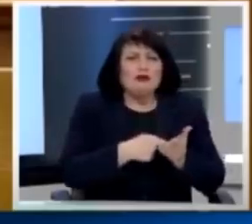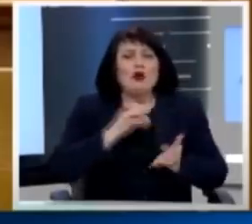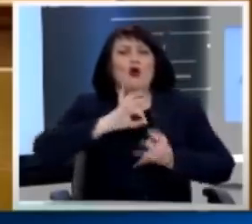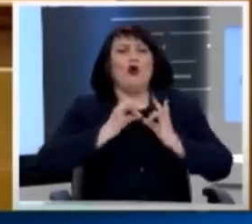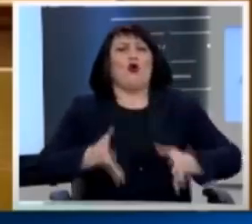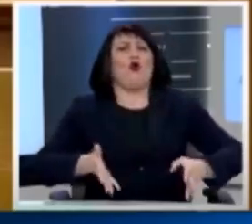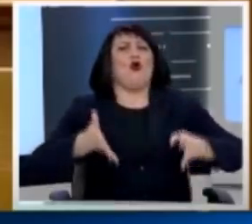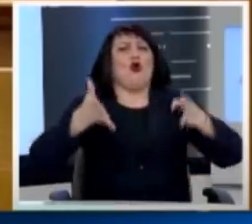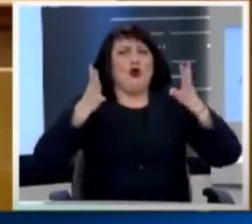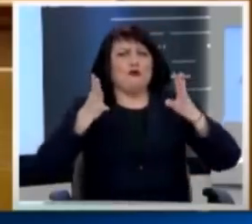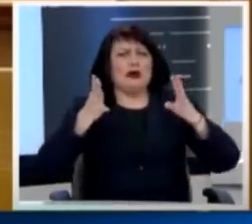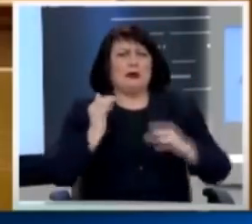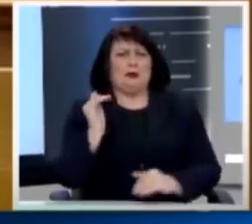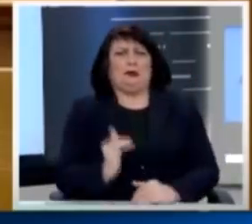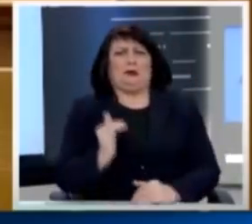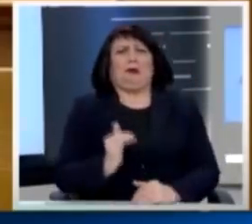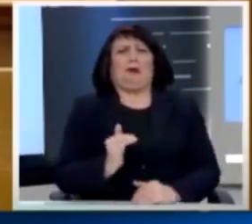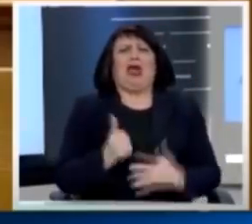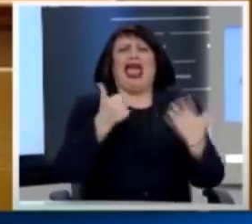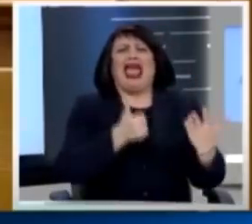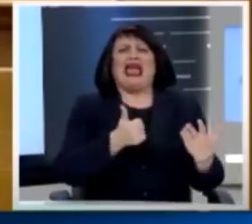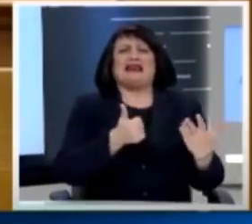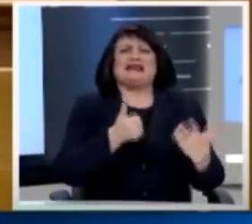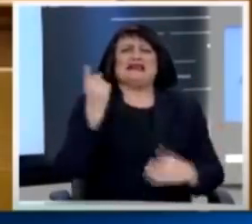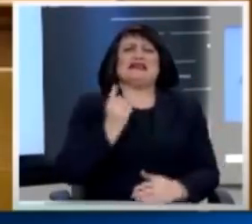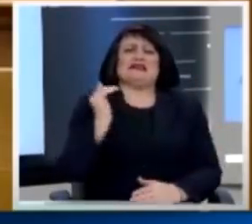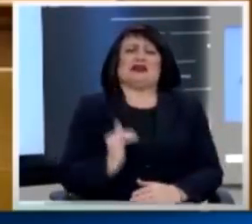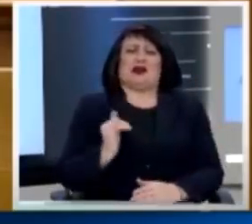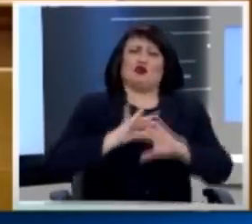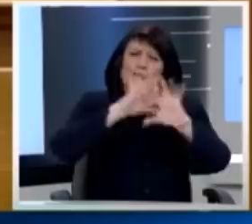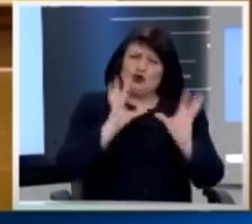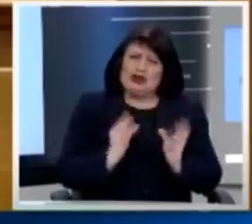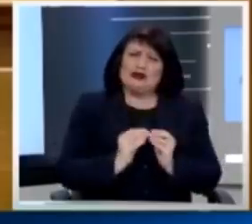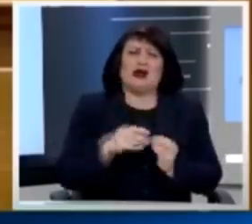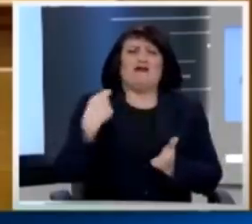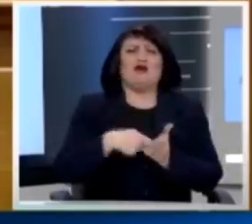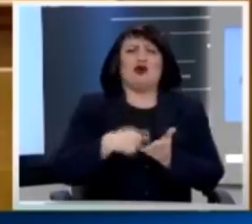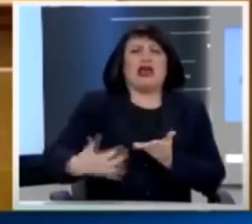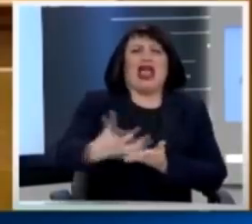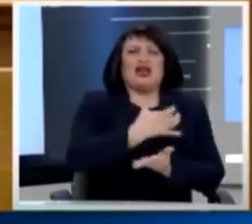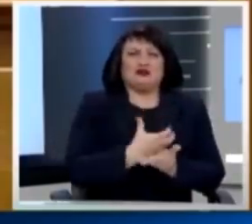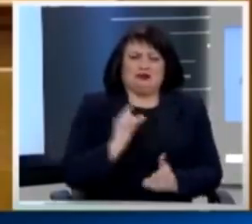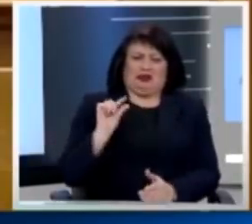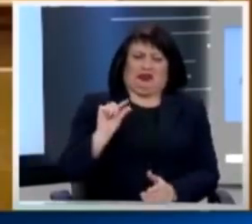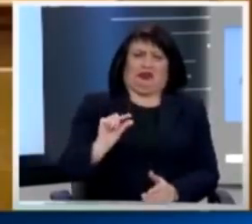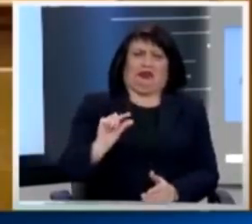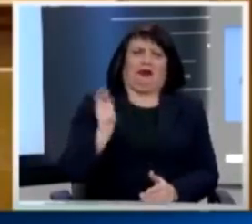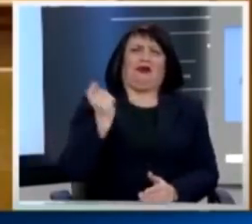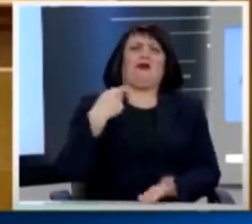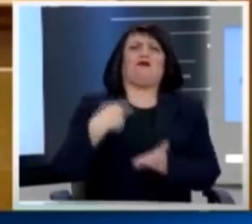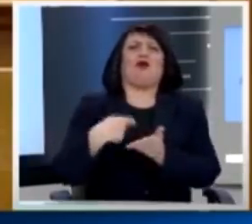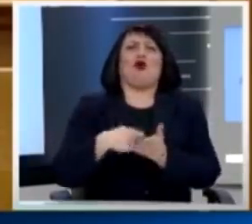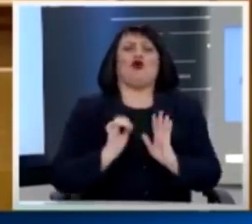όμιλοι καταβάλουν λιγότερο από 6% των συνολικών φορολογικών εσόδων. Όλοι